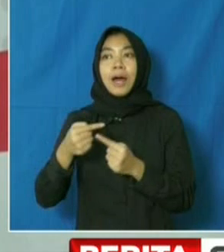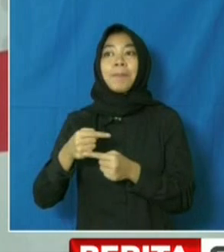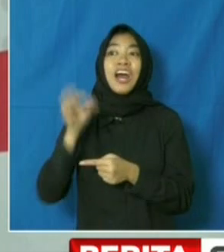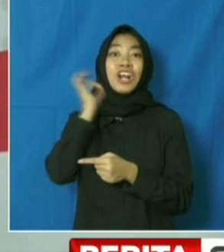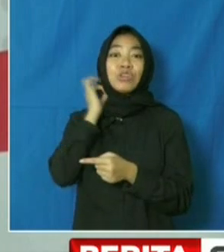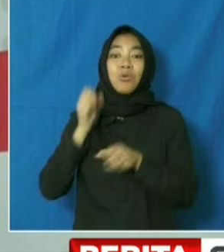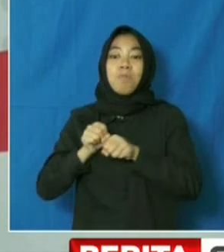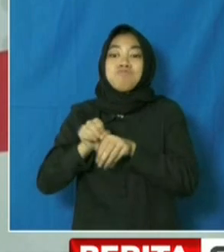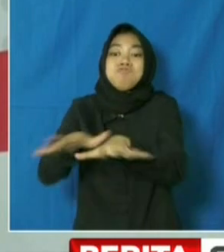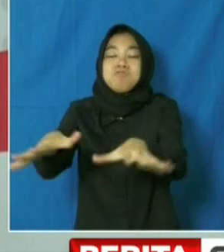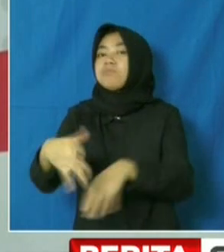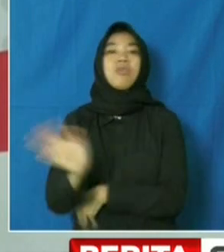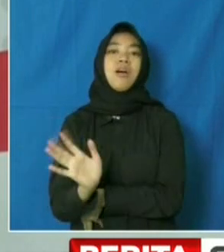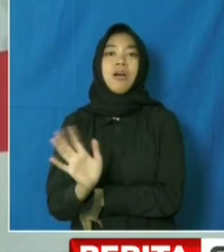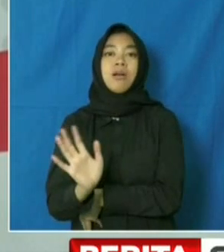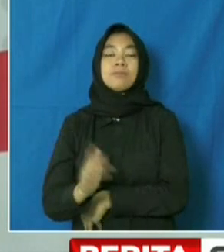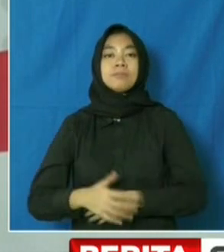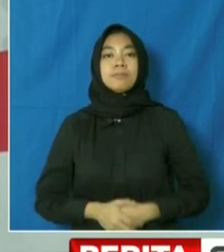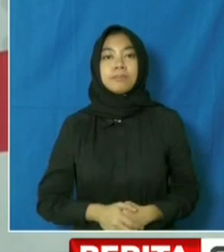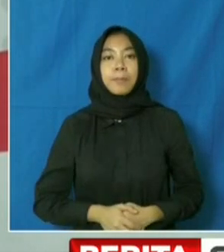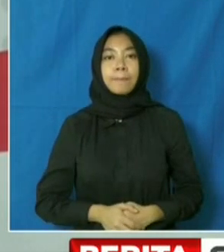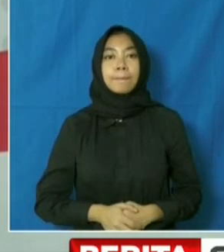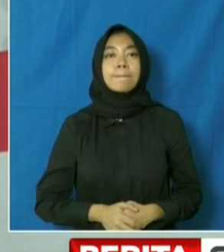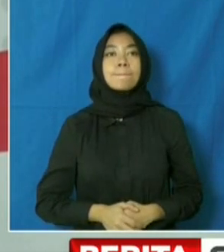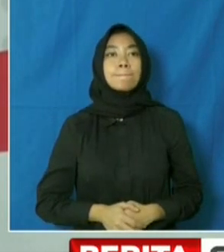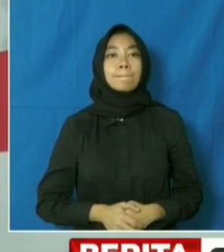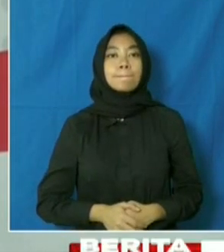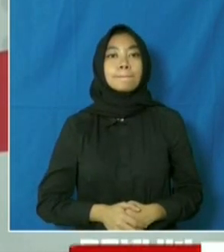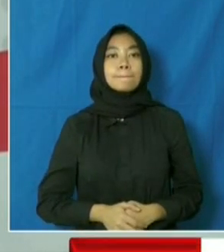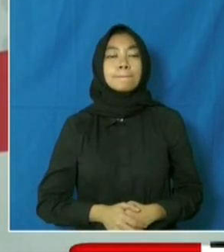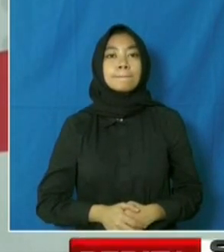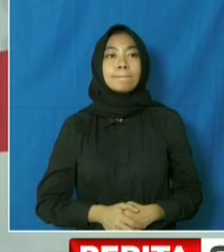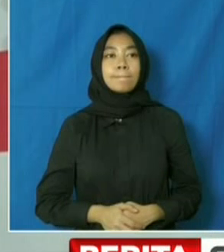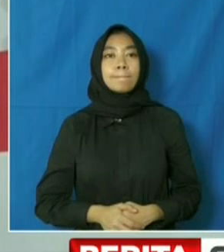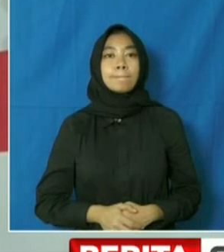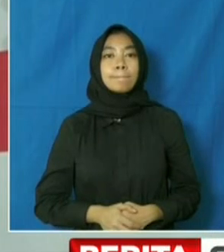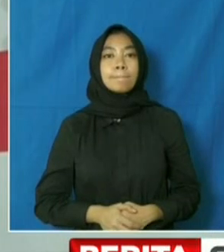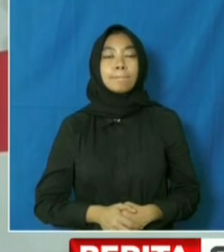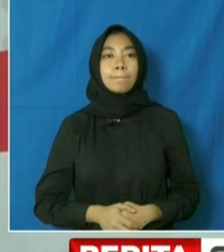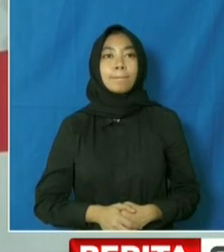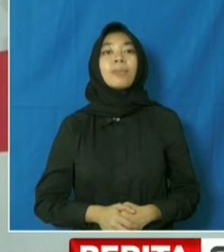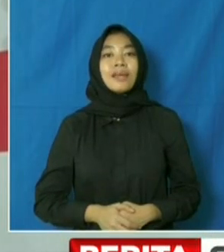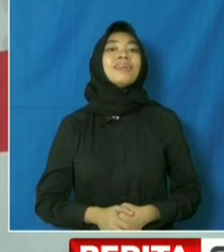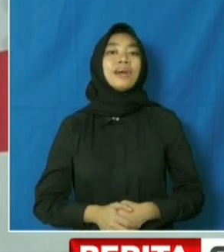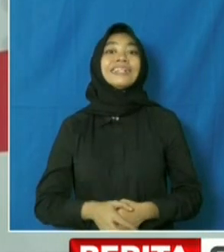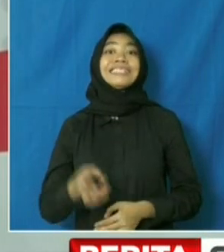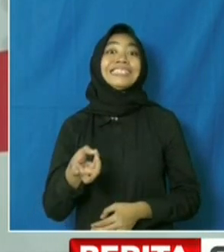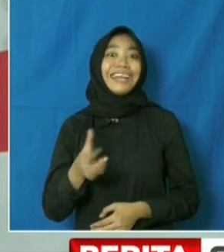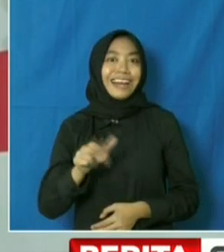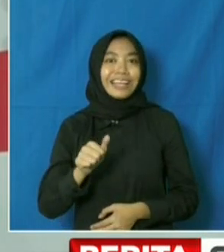tidak tinggi nih pertanyaan terakhir bapak sebentar lagi akan memasuki bulan